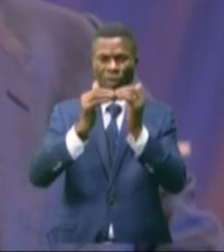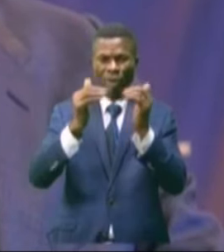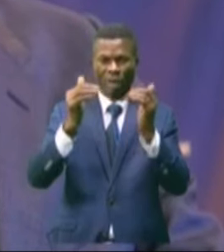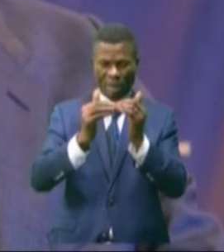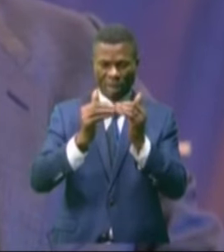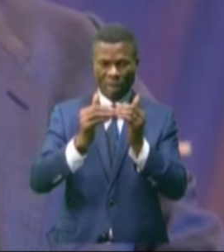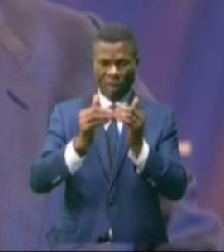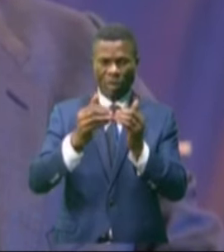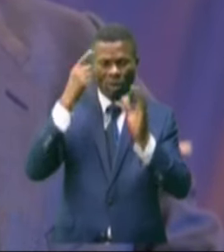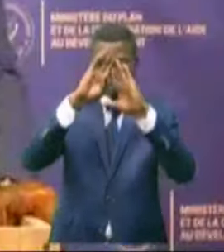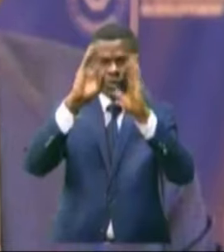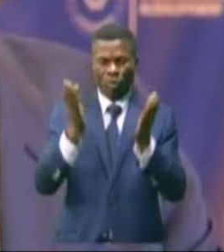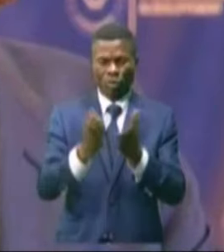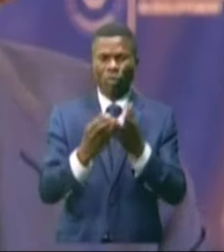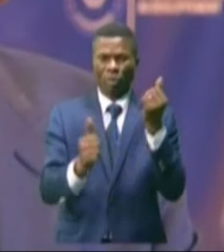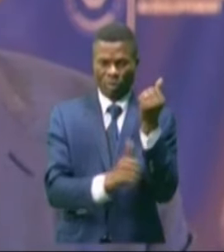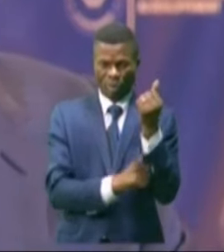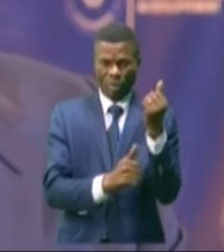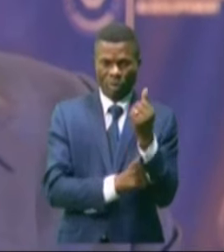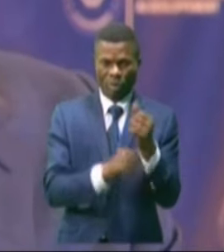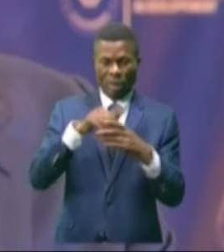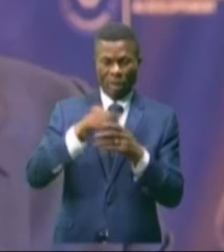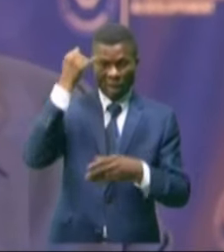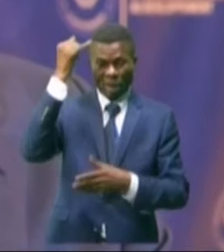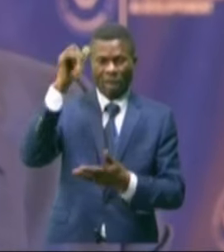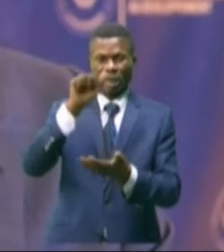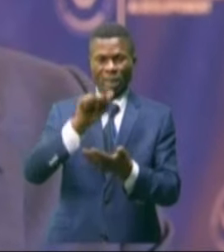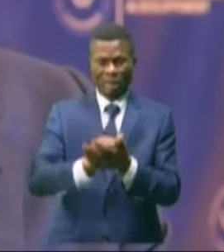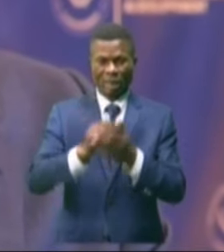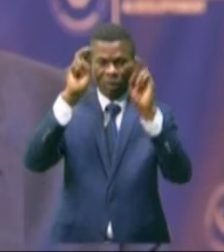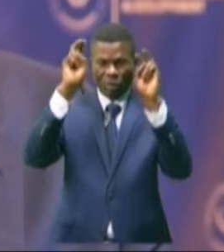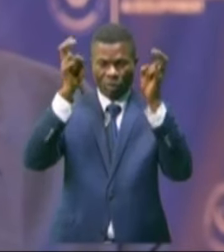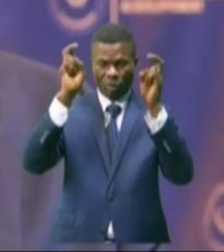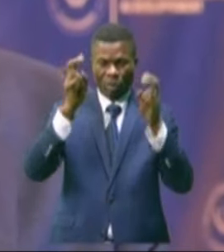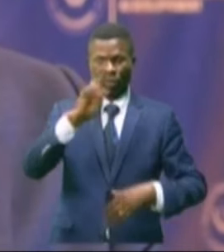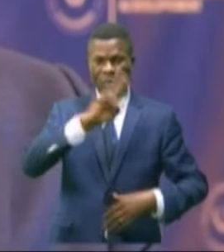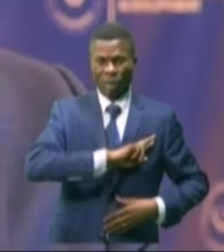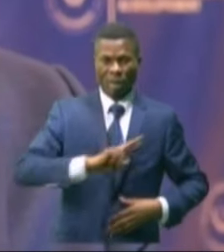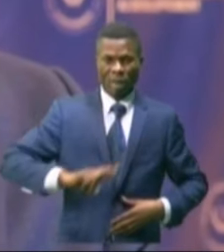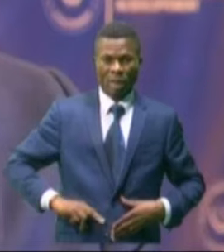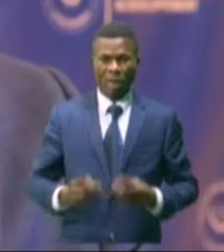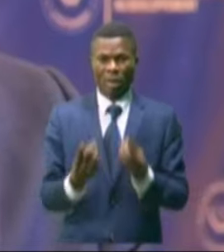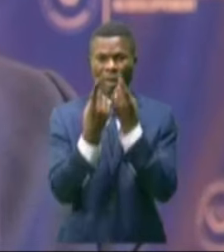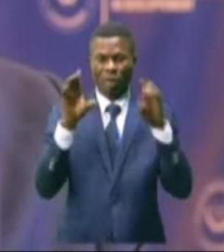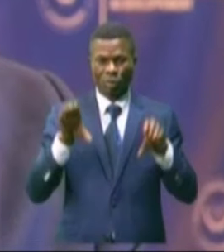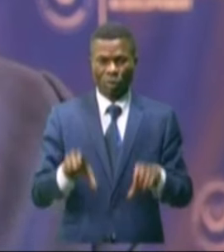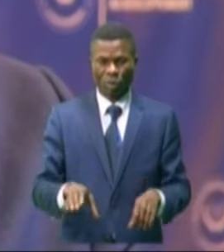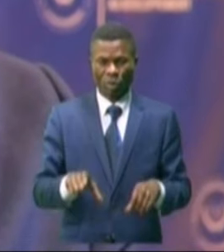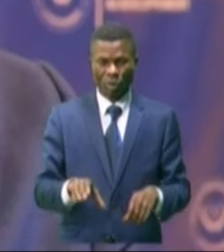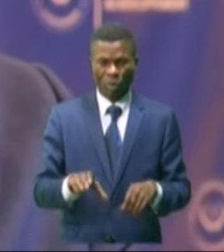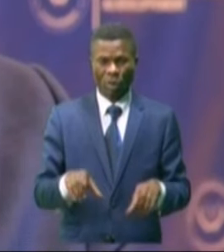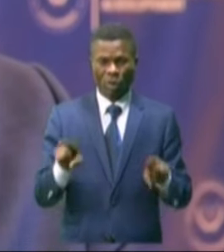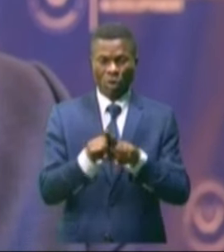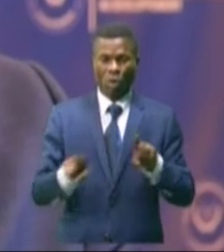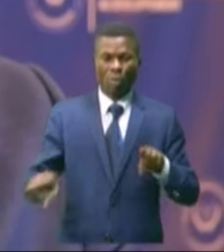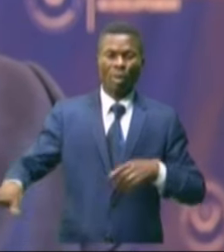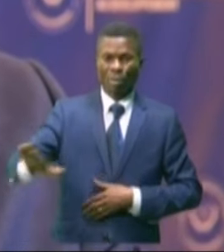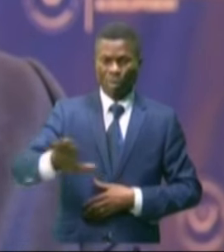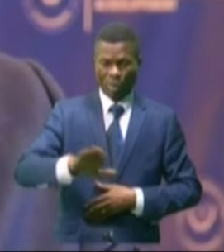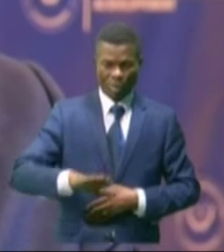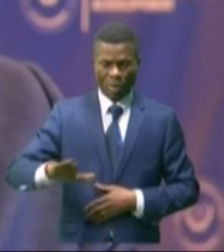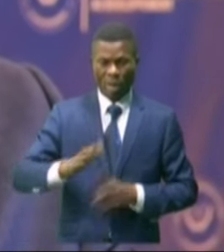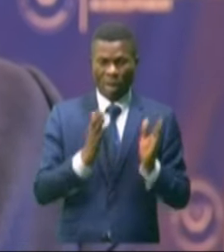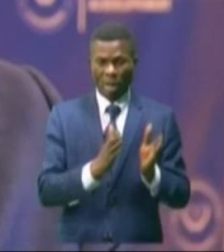équitable pour tous ». C'est dans ce contexte que la République démocratique du Congo, en tant que nation,